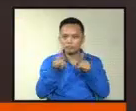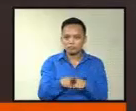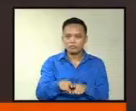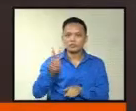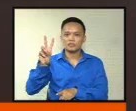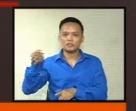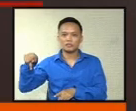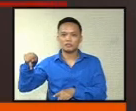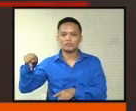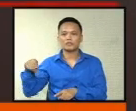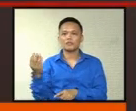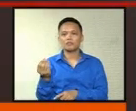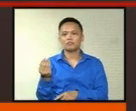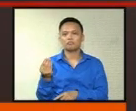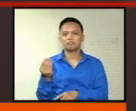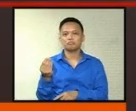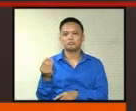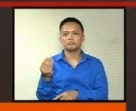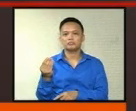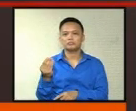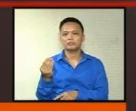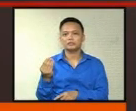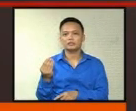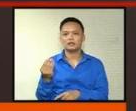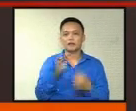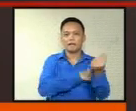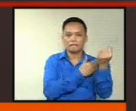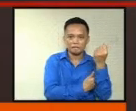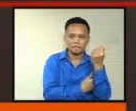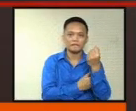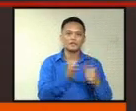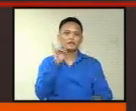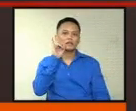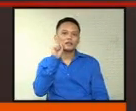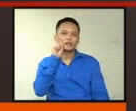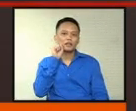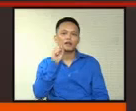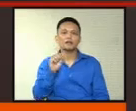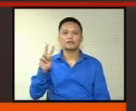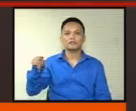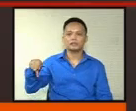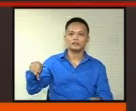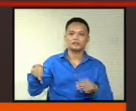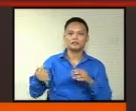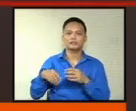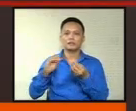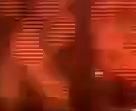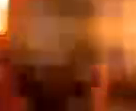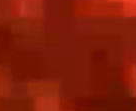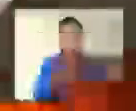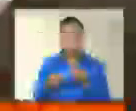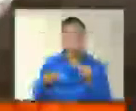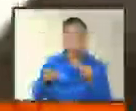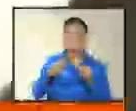President. Kaunti lamang ang lamang niya sa anak na si Inday Sara pagdating sa Vice Presidential Preference Survey. Naunang